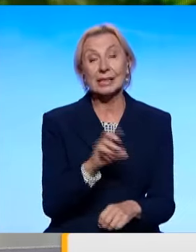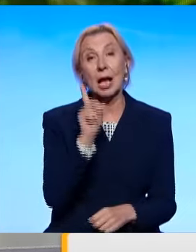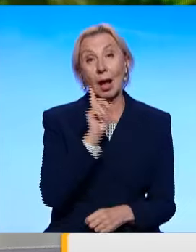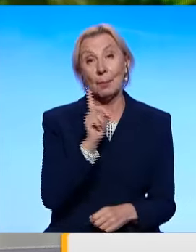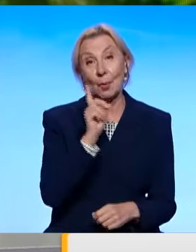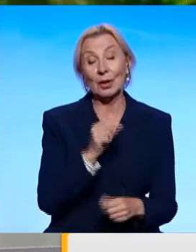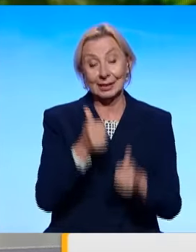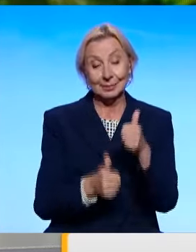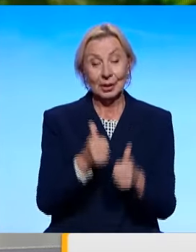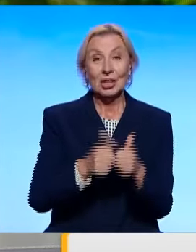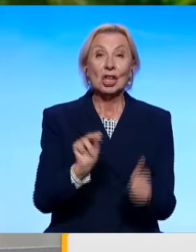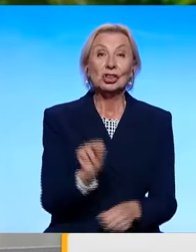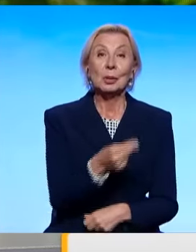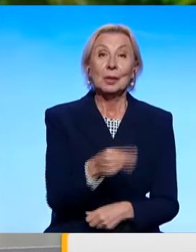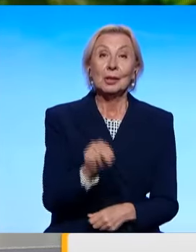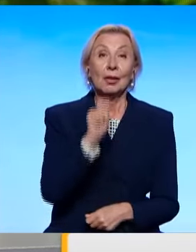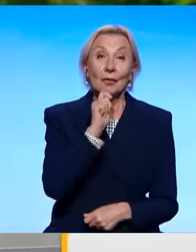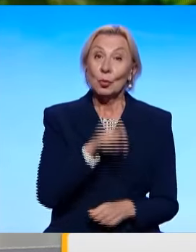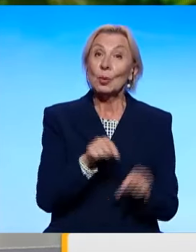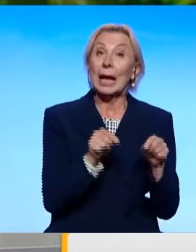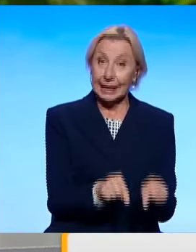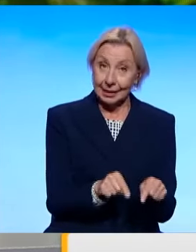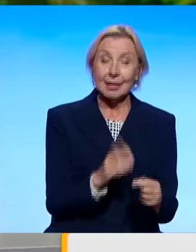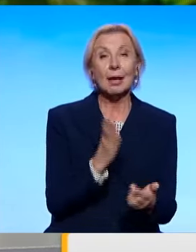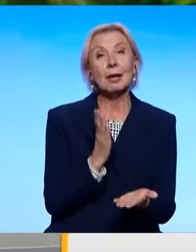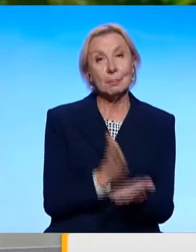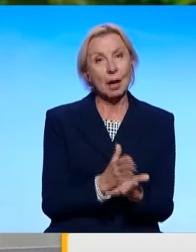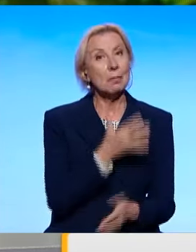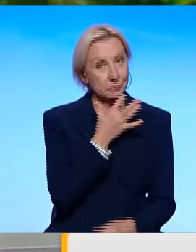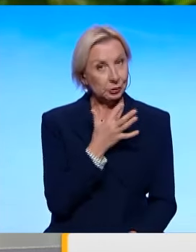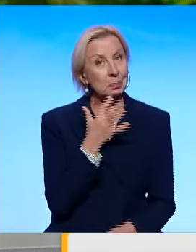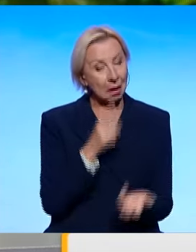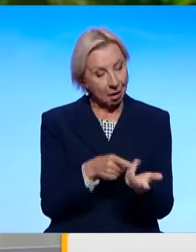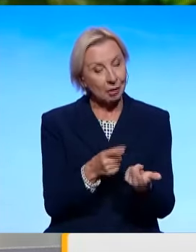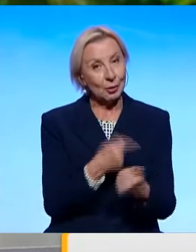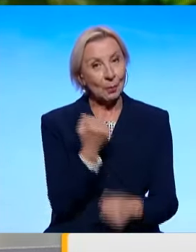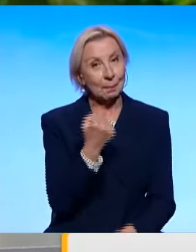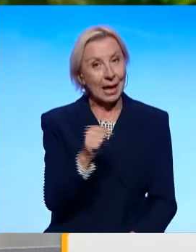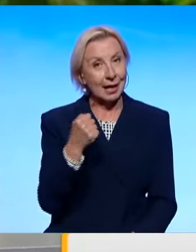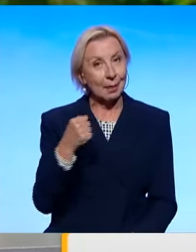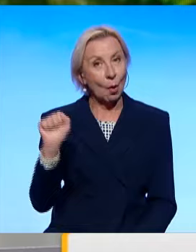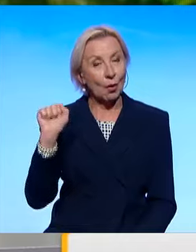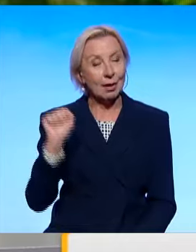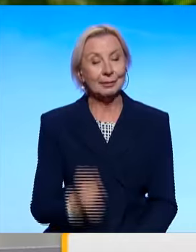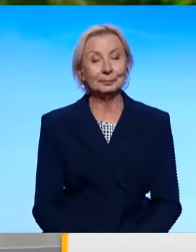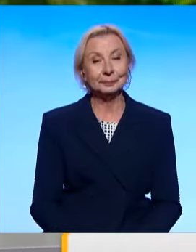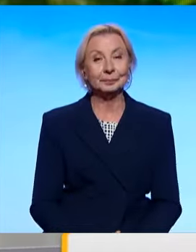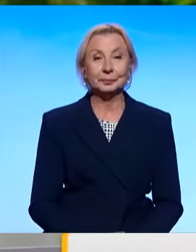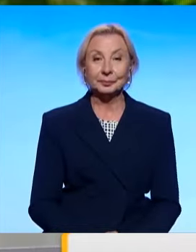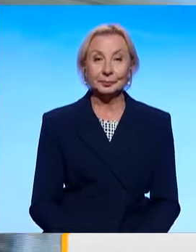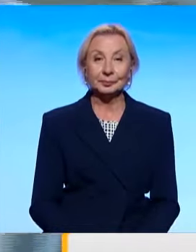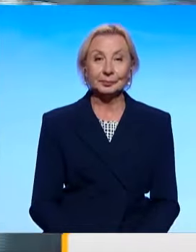на чемпіонатах в Україні і вже має чимало перемог. Більше Дар'я Цесарук розкаже.